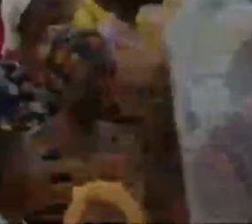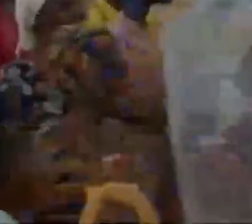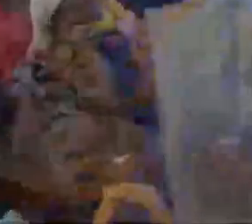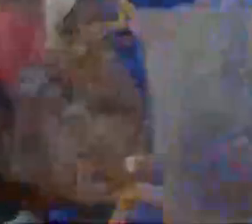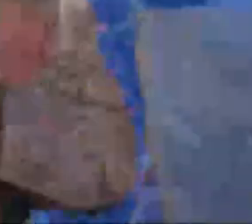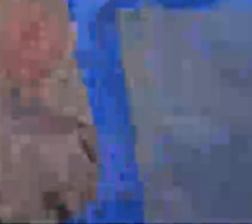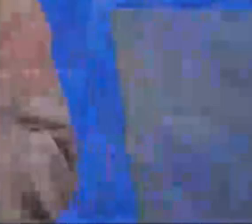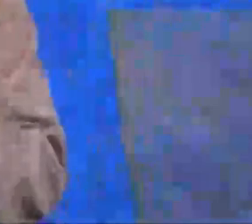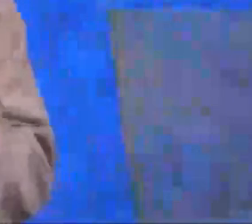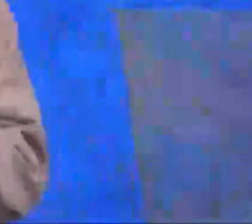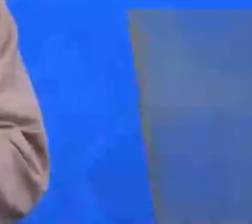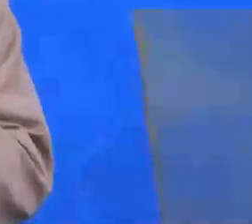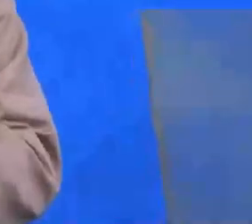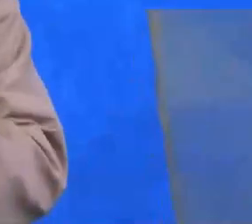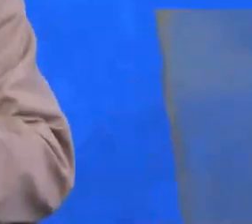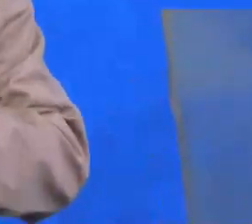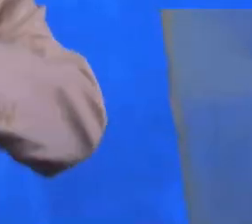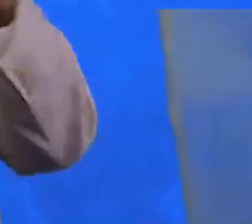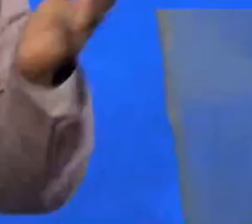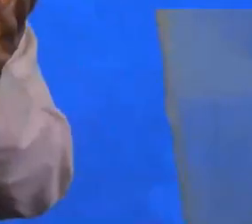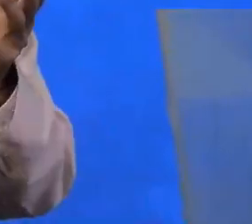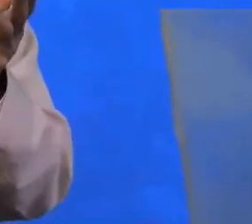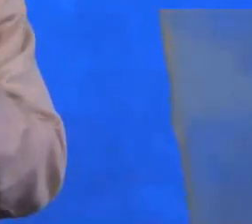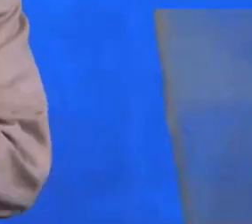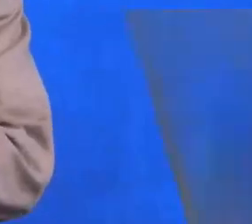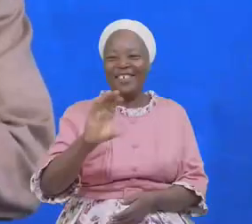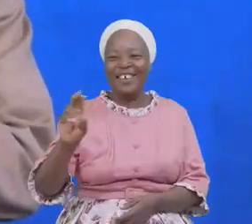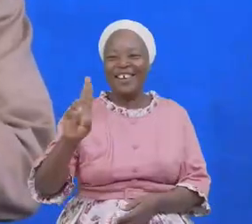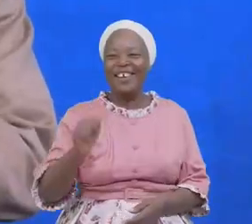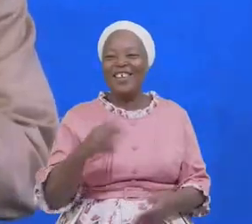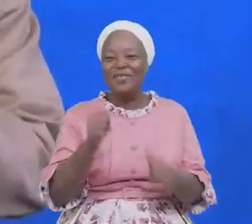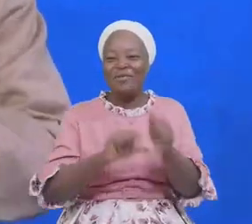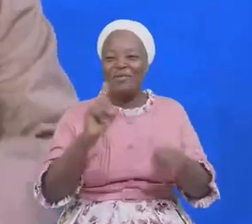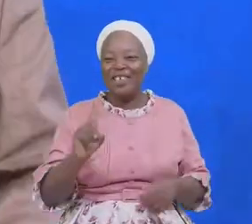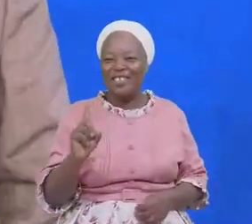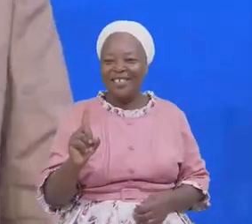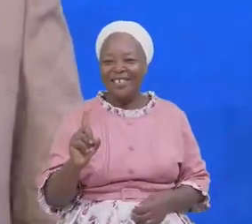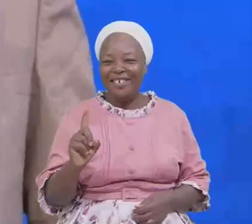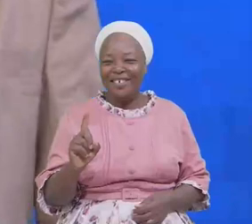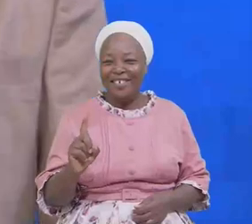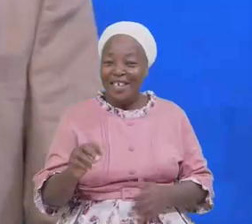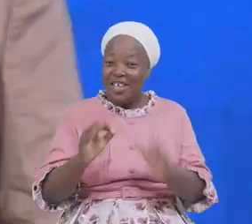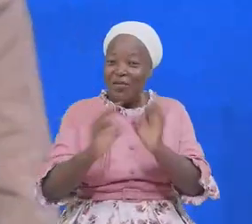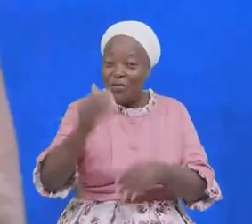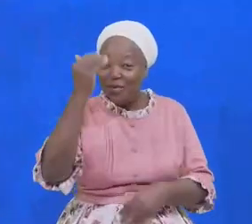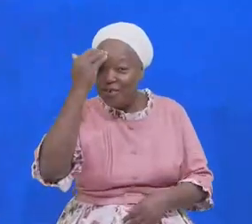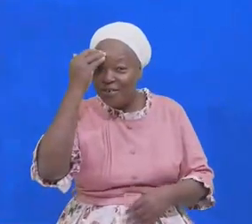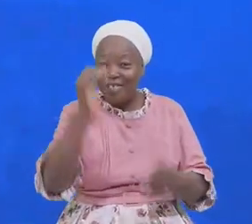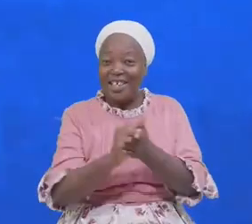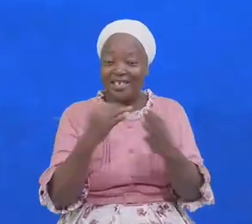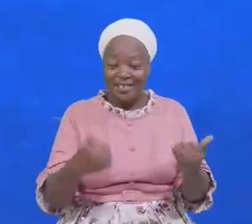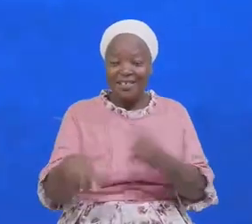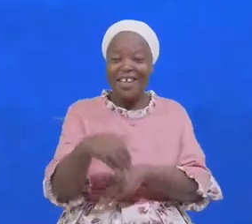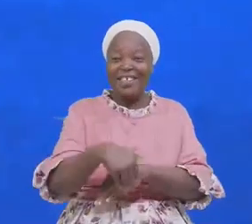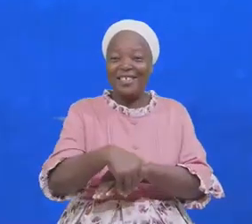Ghana, Accra, tout le monde, si vous savez que ce soir,